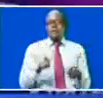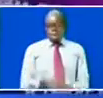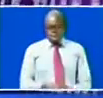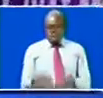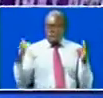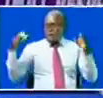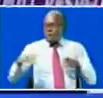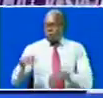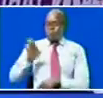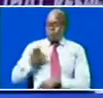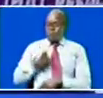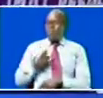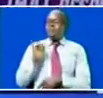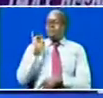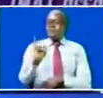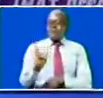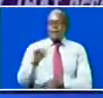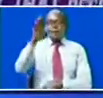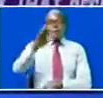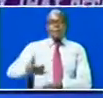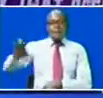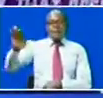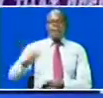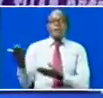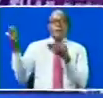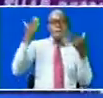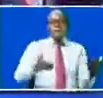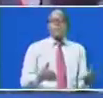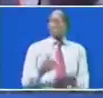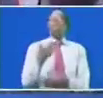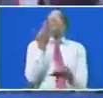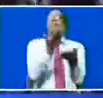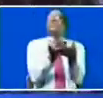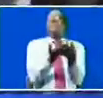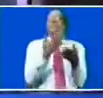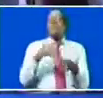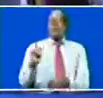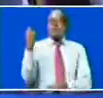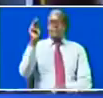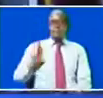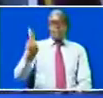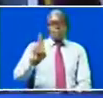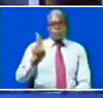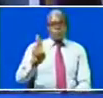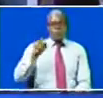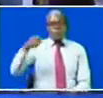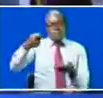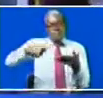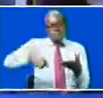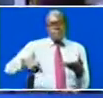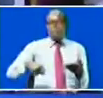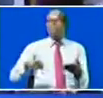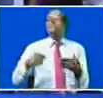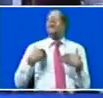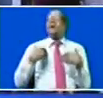Kundi hilo lililokita kambi nje ya makao ya bunge waliwasilisha ombi katika bunge wakimtaka Rais Uhuru Kenyatta kutia saini mswada